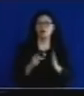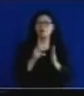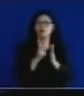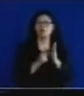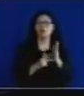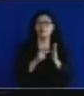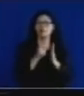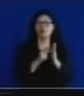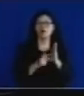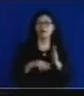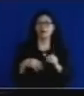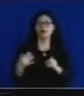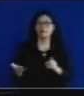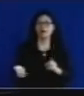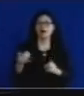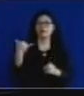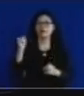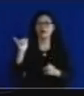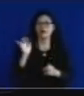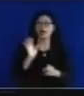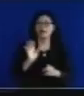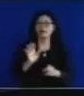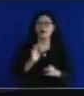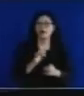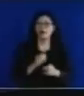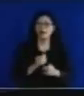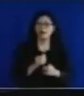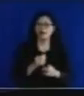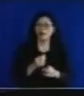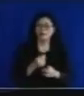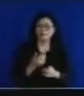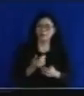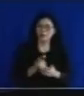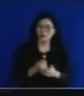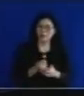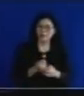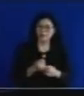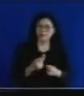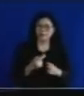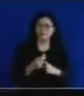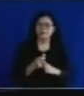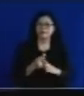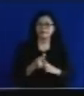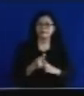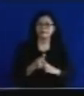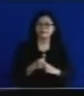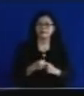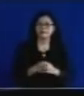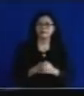program-program apa yang Anda ingin utamakan dalam pengentasan